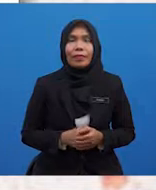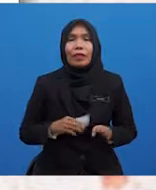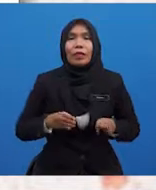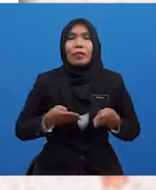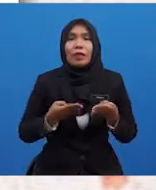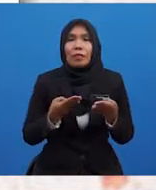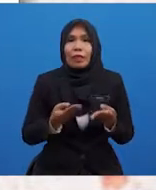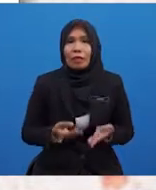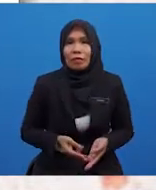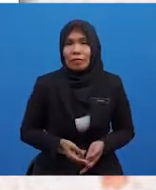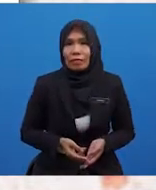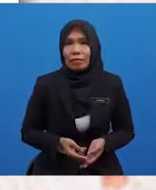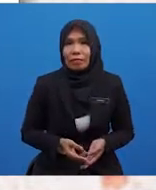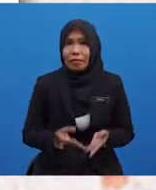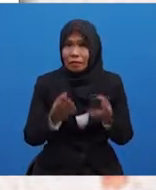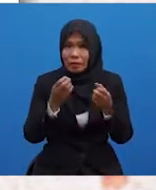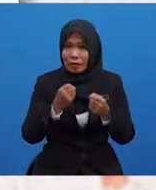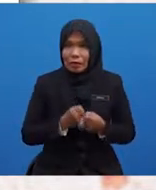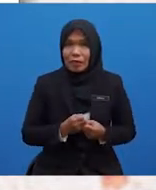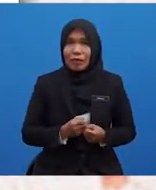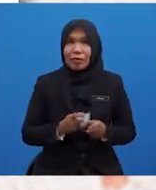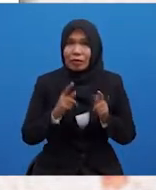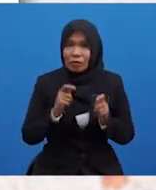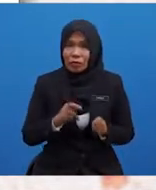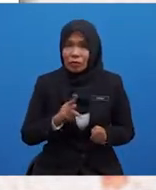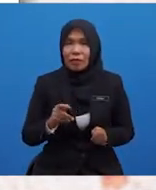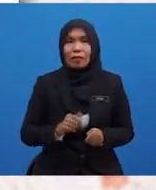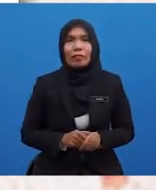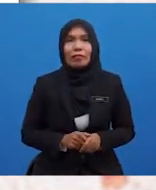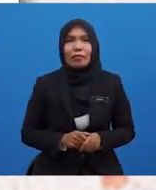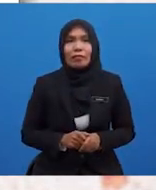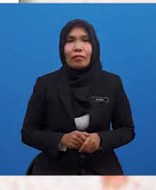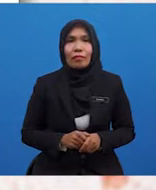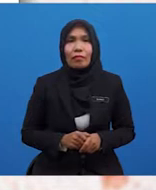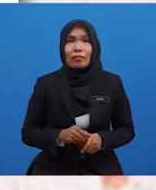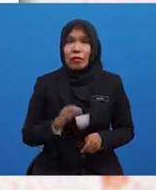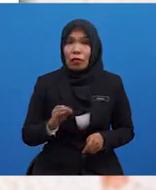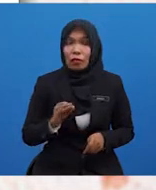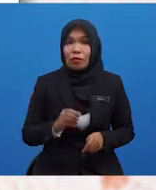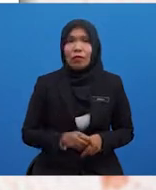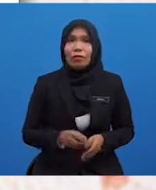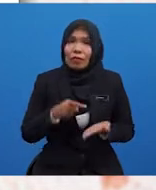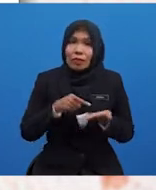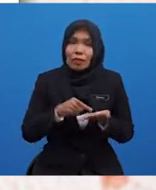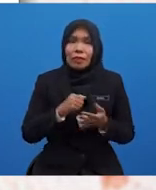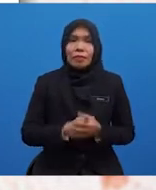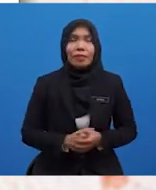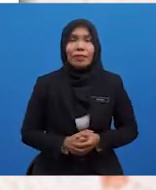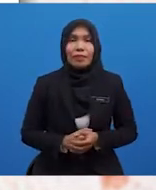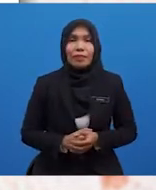Bagaimana hendak menentukan faktor langsung dan faktor tidak langsung dalam gambar rajah